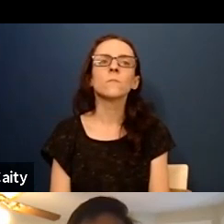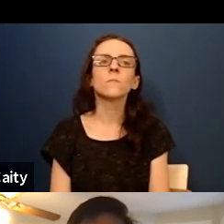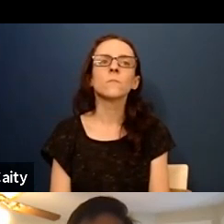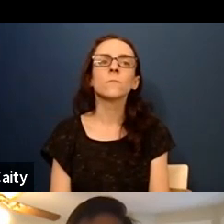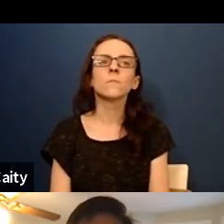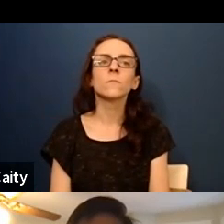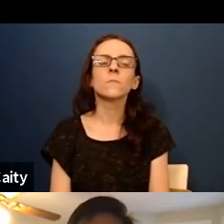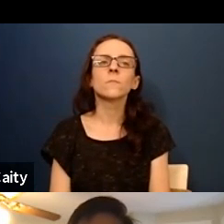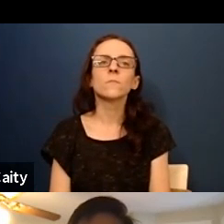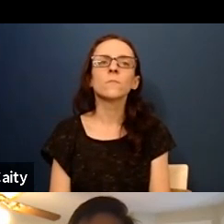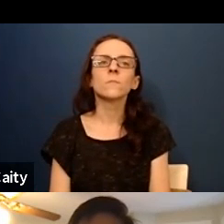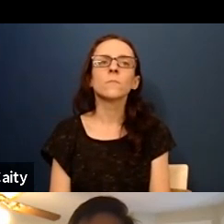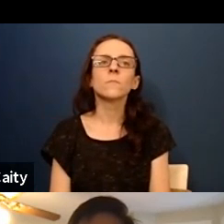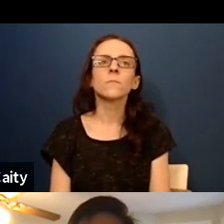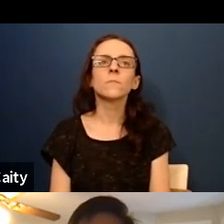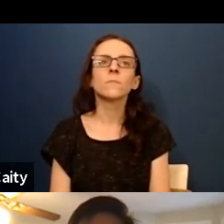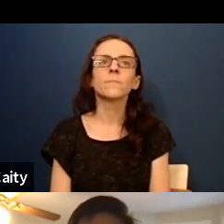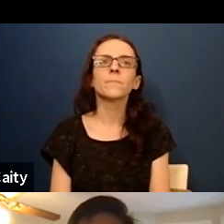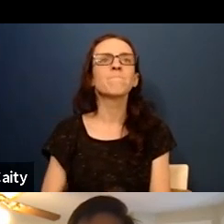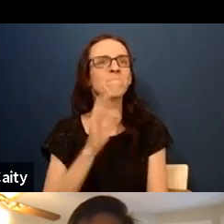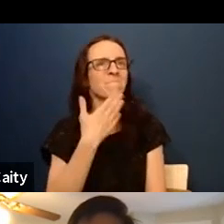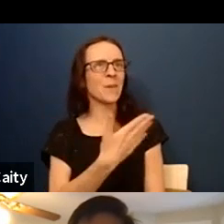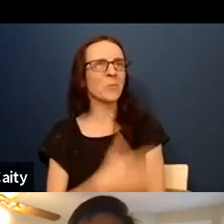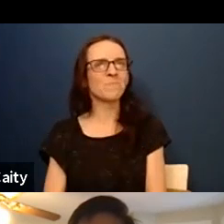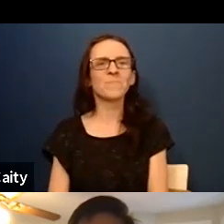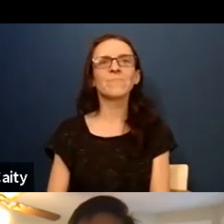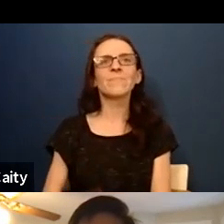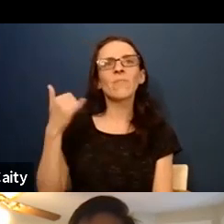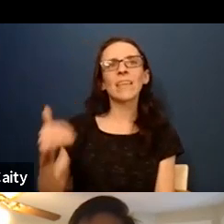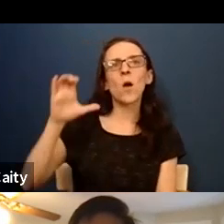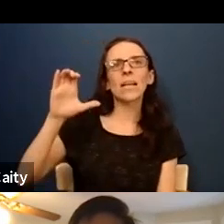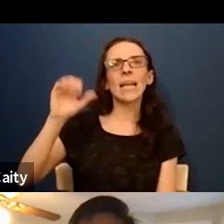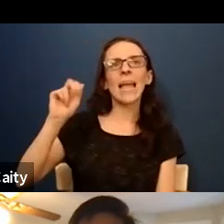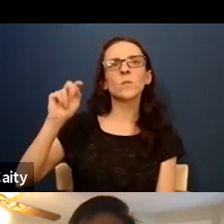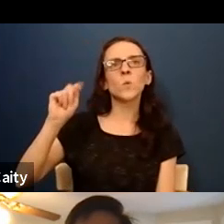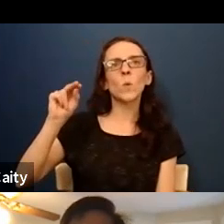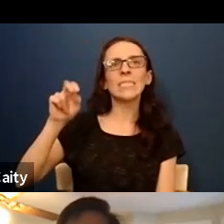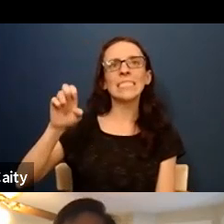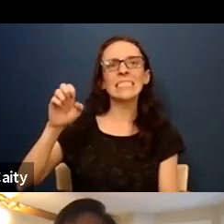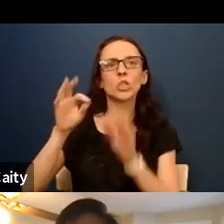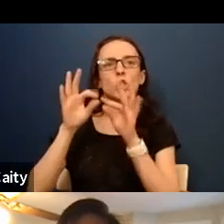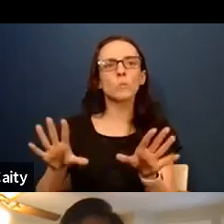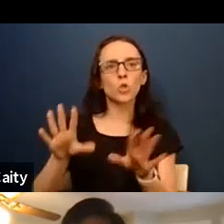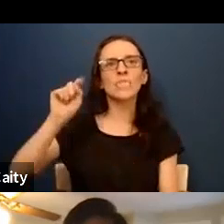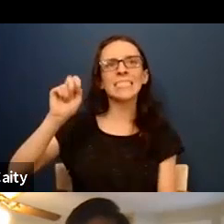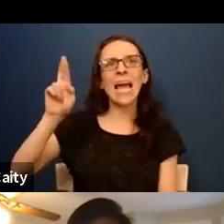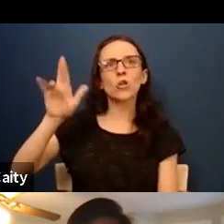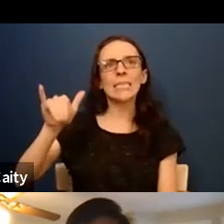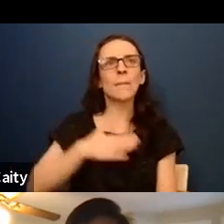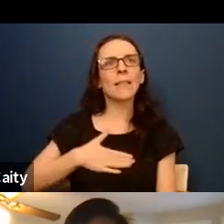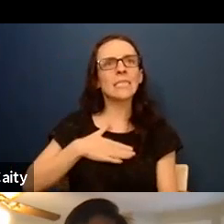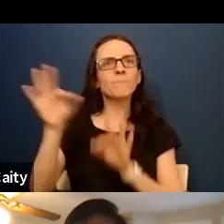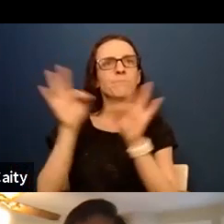liên tục cho anh chị. Thank you. Thank you. Our Cantonese interpreter is Terry Yin. Please give the Zoom instructions